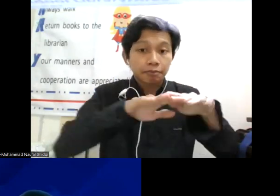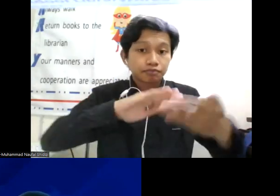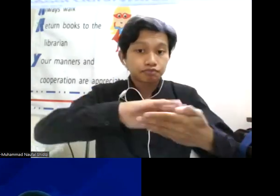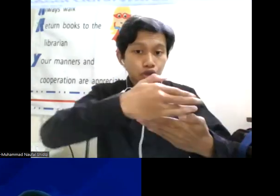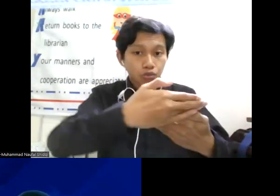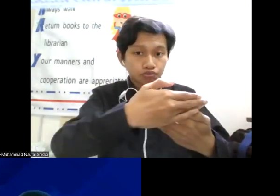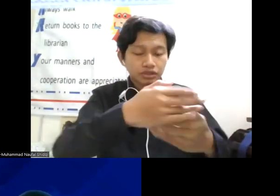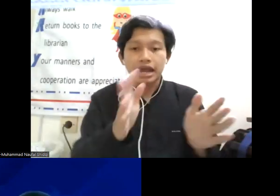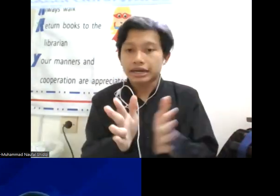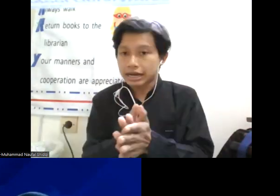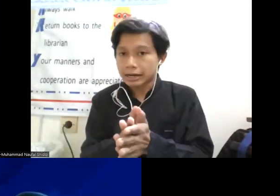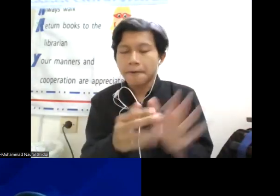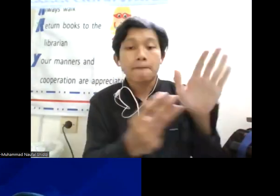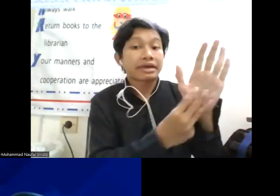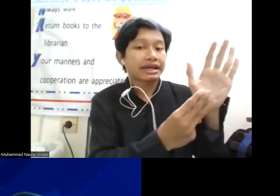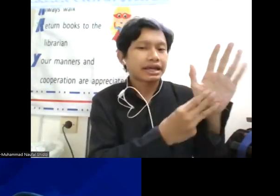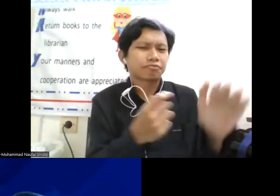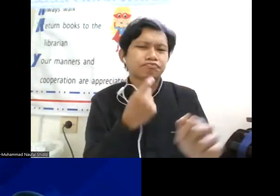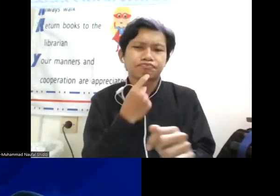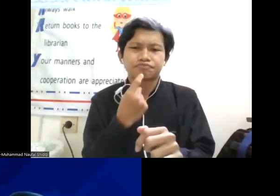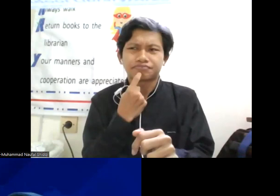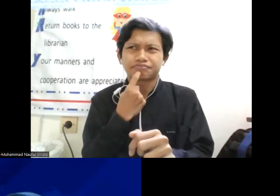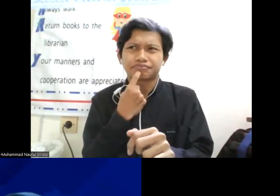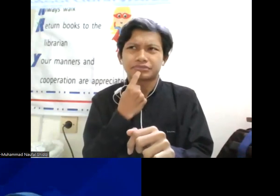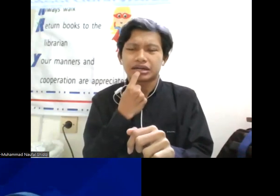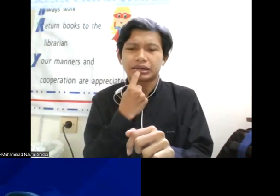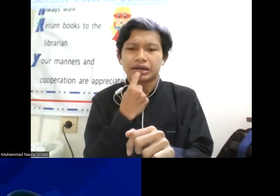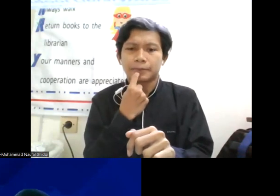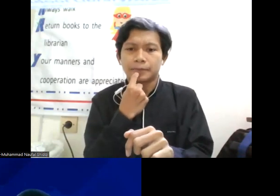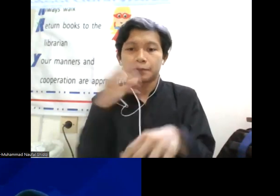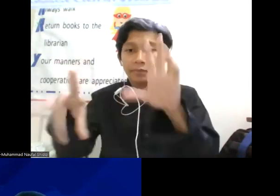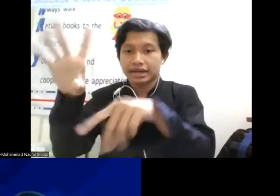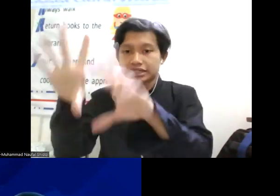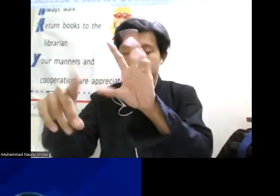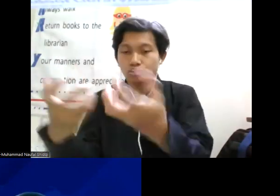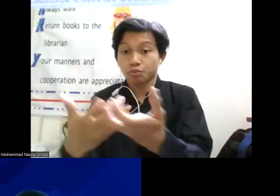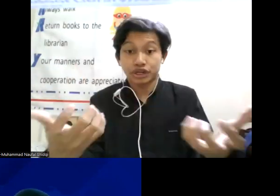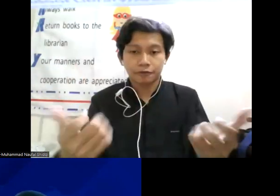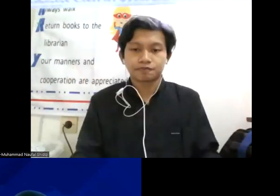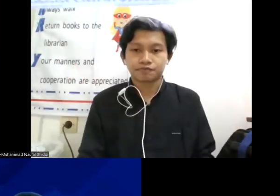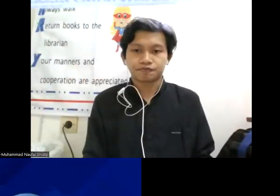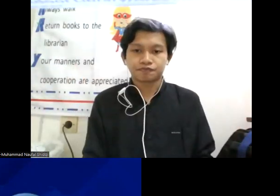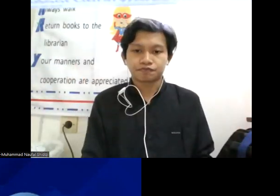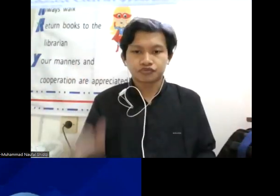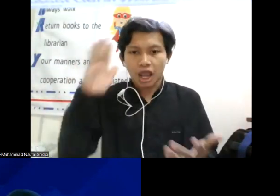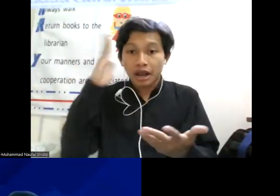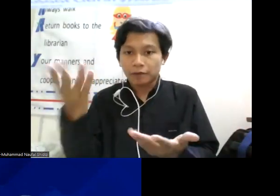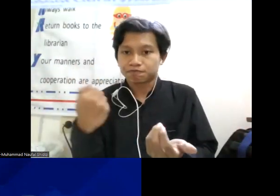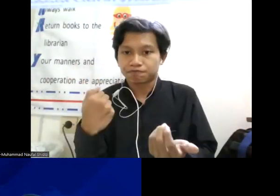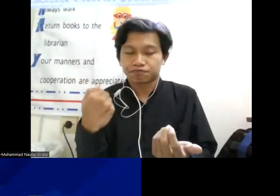masih ada urlnya Sedangkan untuk yang menilai referensi manajer itu belum ada sudah tidak ada